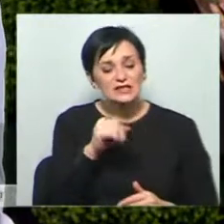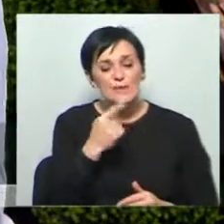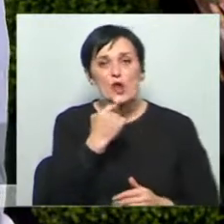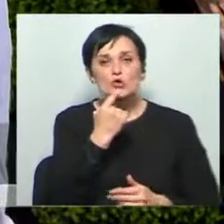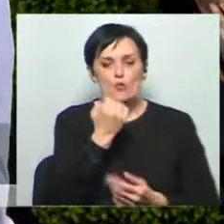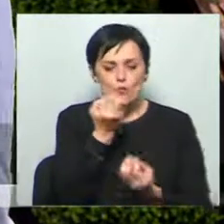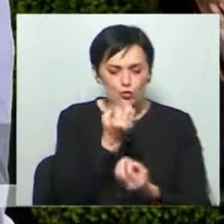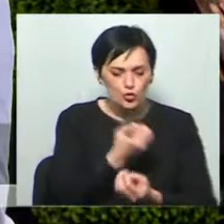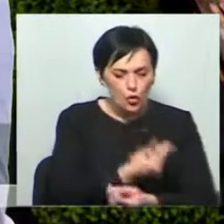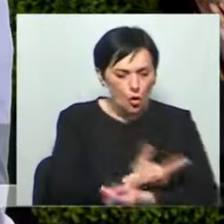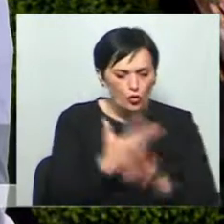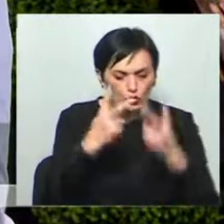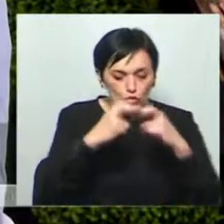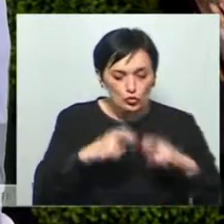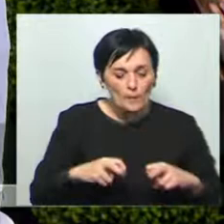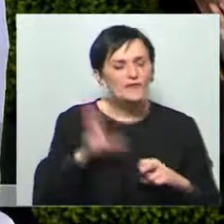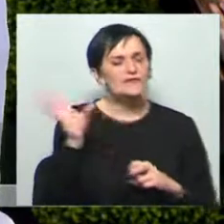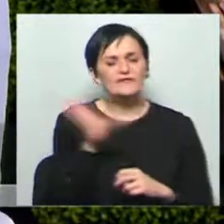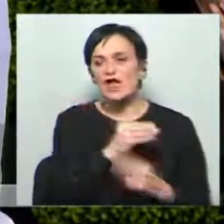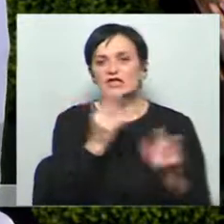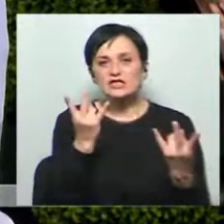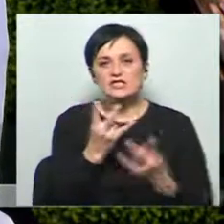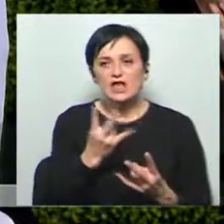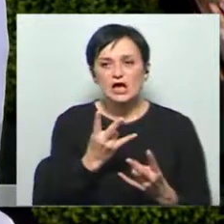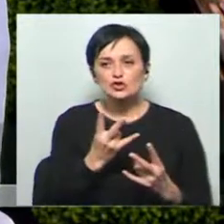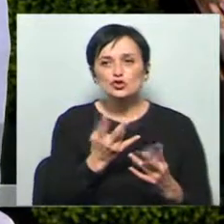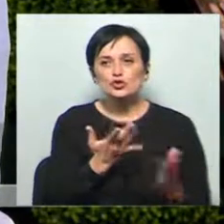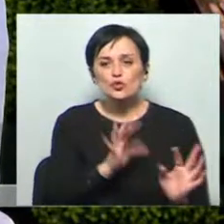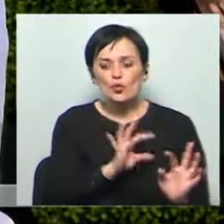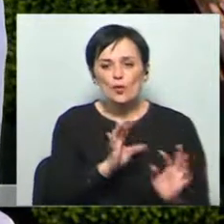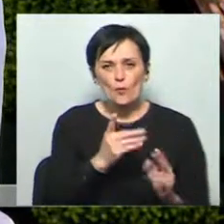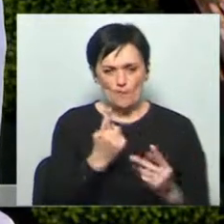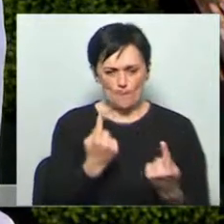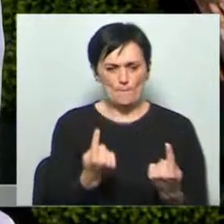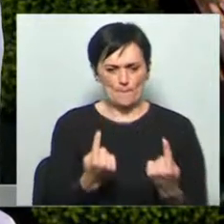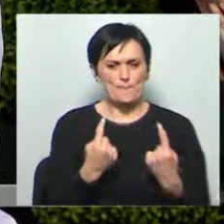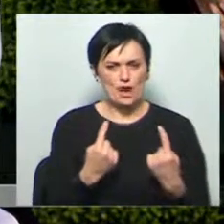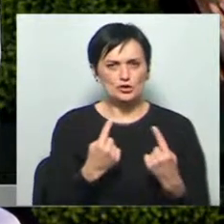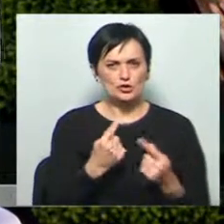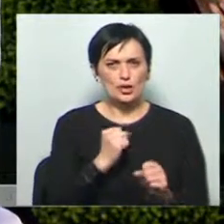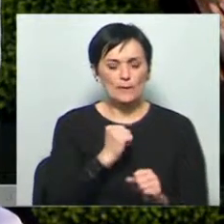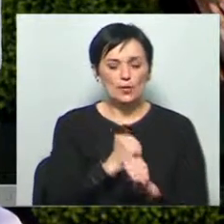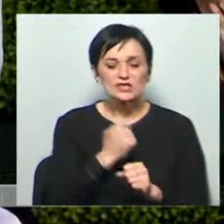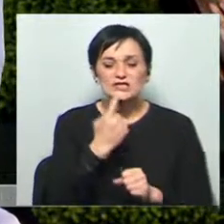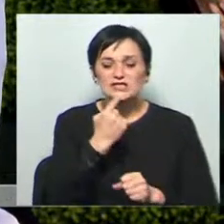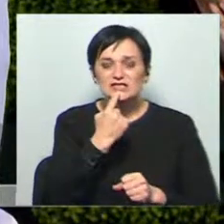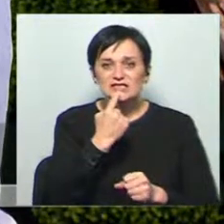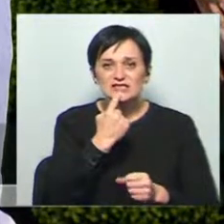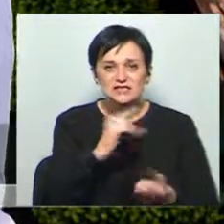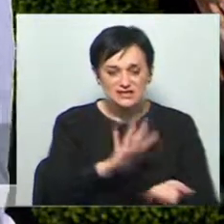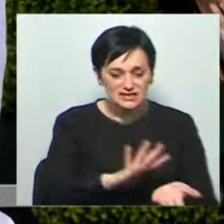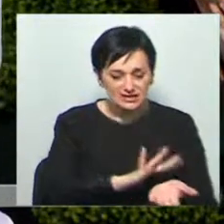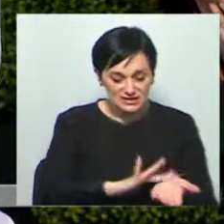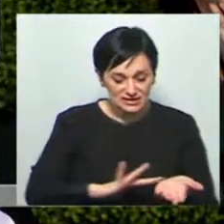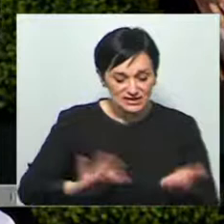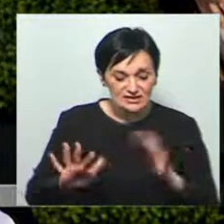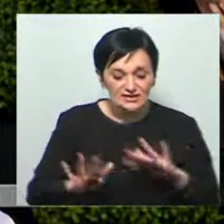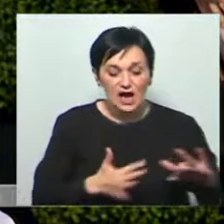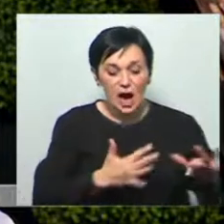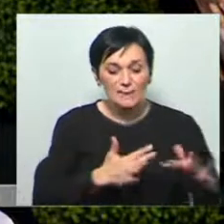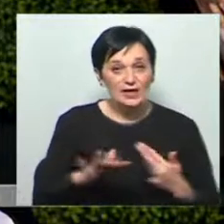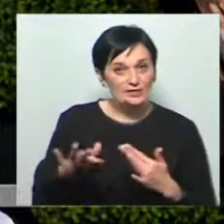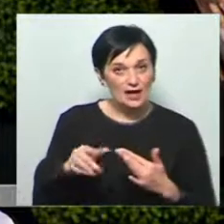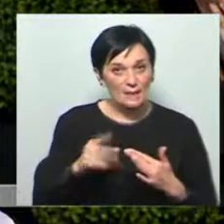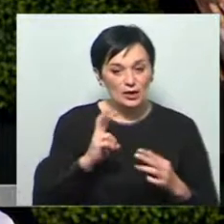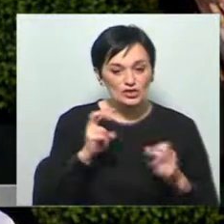პროთრომბინის ინდექსი, ყველა საჭირო შემთხვევაში ემპირიულად, ანუ მასშტაბურად უკეთდება სისხლის გამათხელებელი საშუალებები. თუმცა თქვა ეხლა